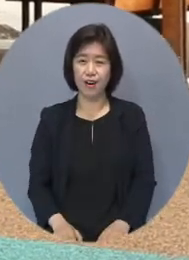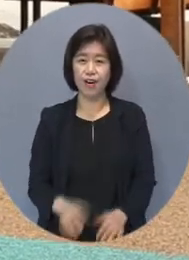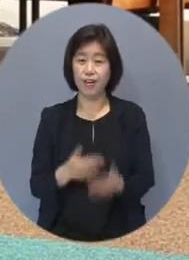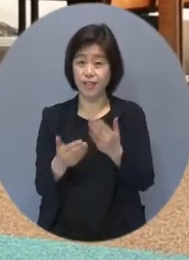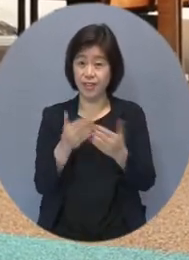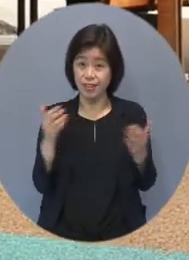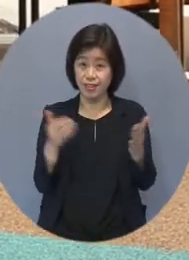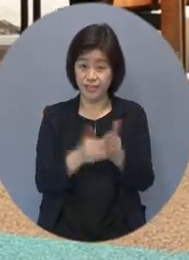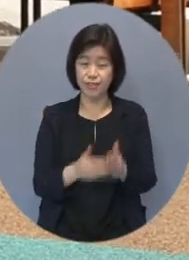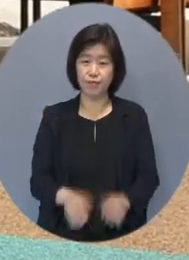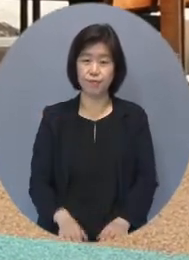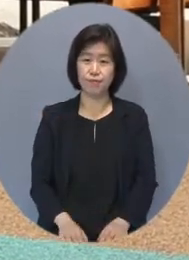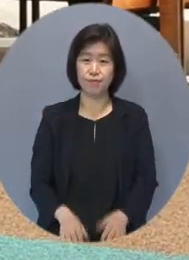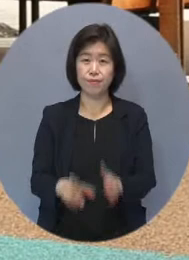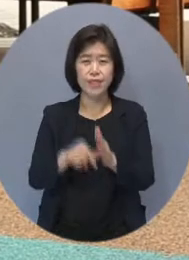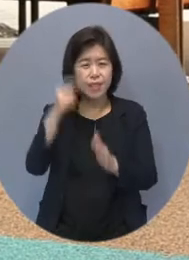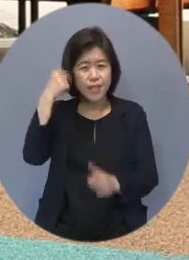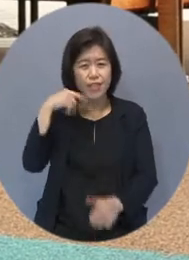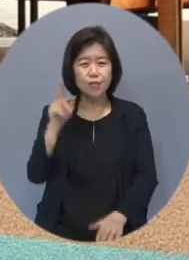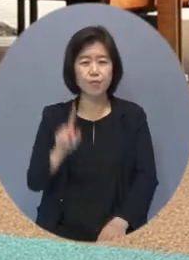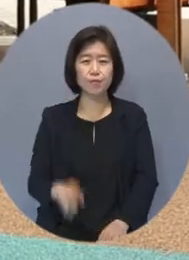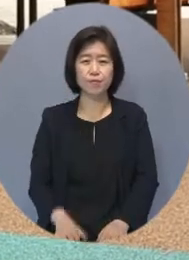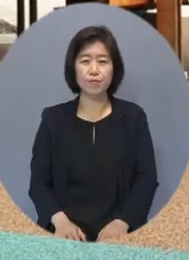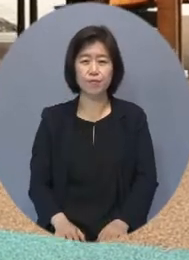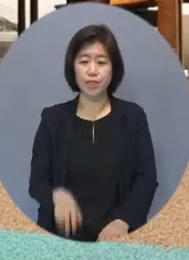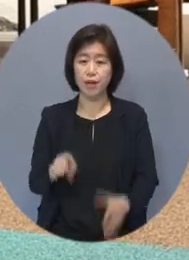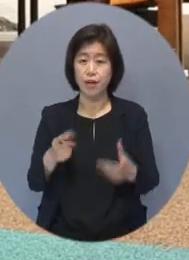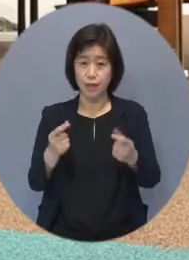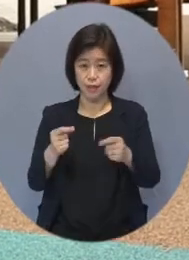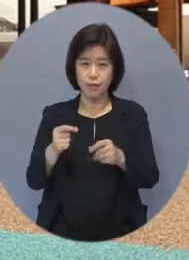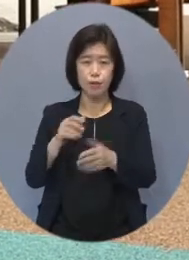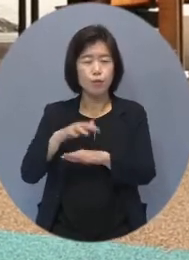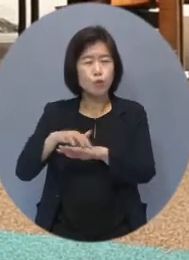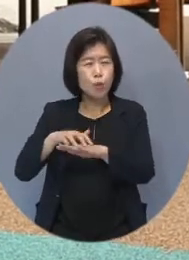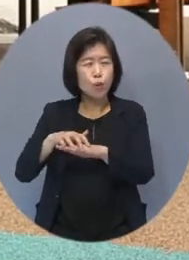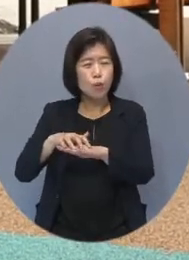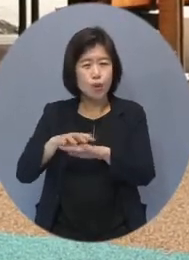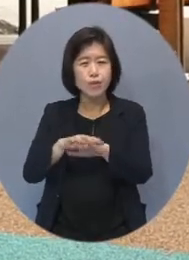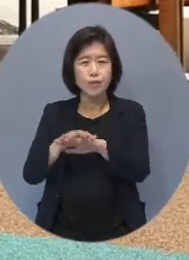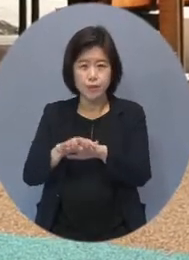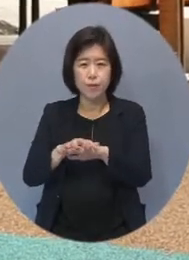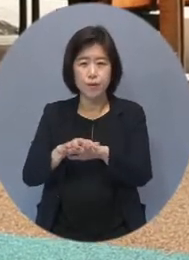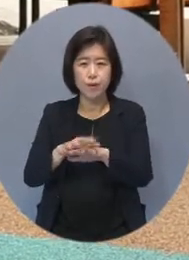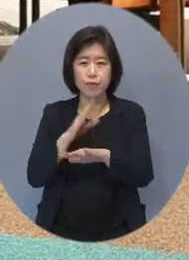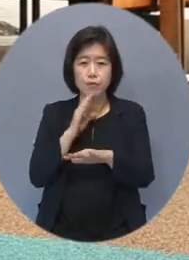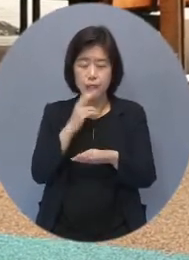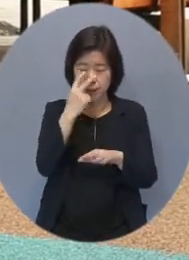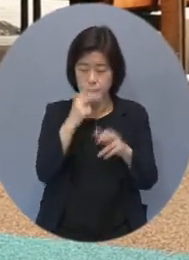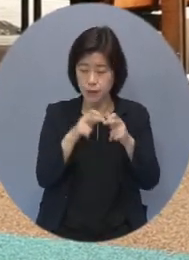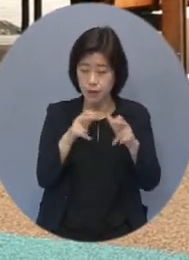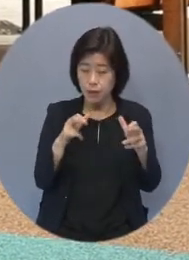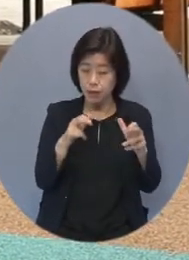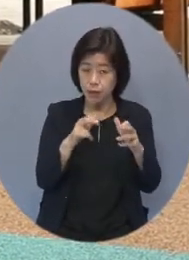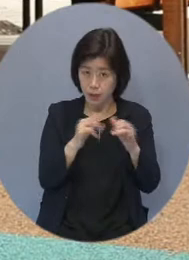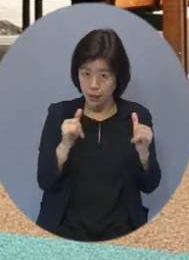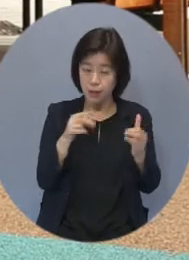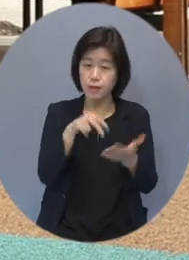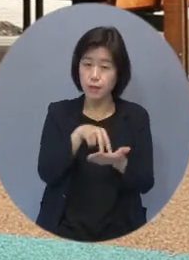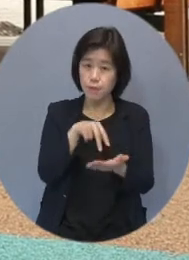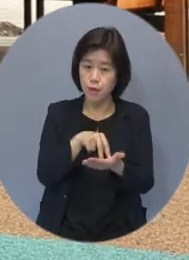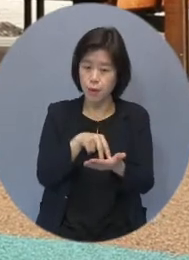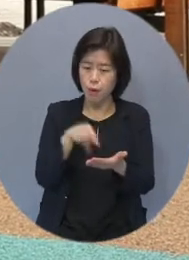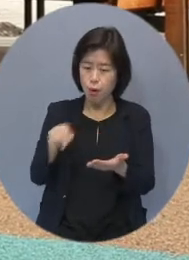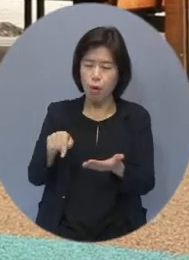보셨잖아요. 네. 이용해 보니까 어떠셨어요? 이런 촉지도가 시각장애인들한테 정말 필요한 것이라서 여러 곳곳에